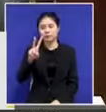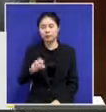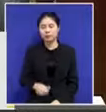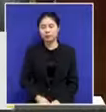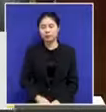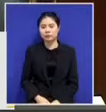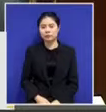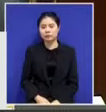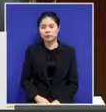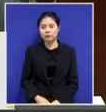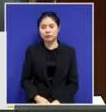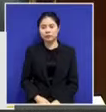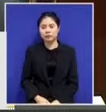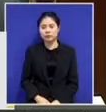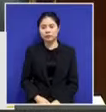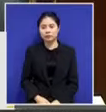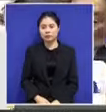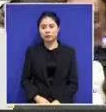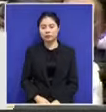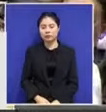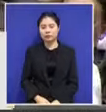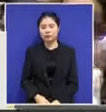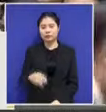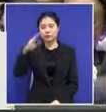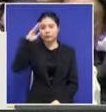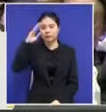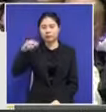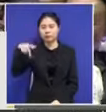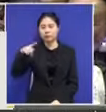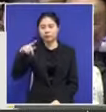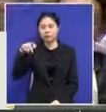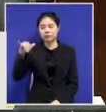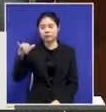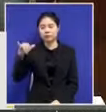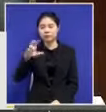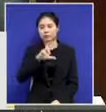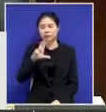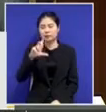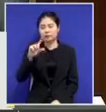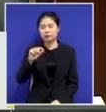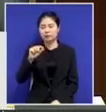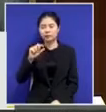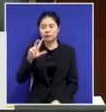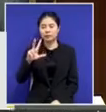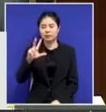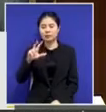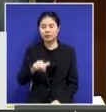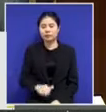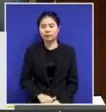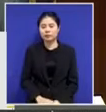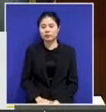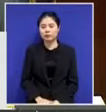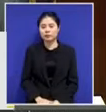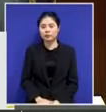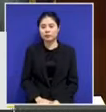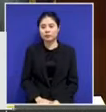ำรวจตรีปรัชชัยใจชาญสุกิจ พลเอกประยุทธ์จันทร์โอชาครับ 323นายปริญญ